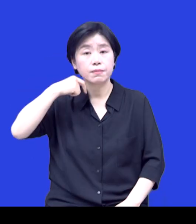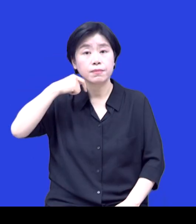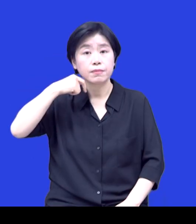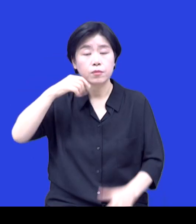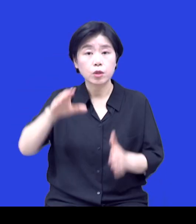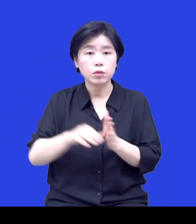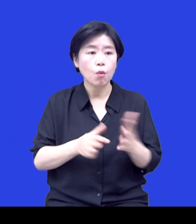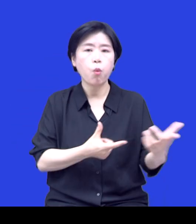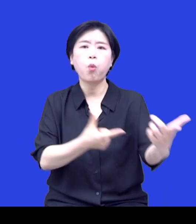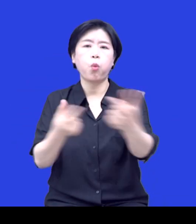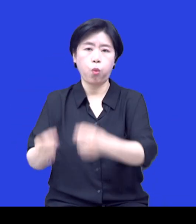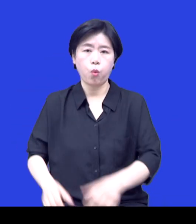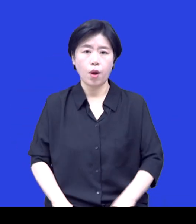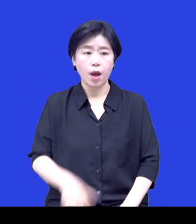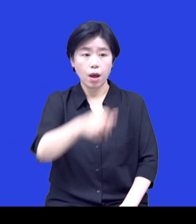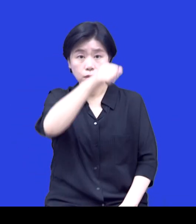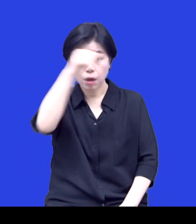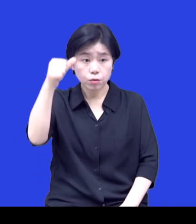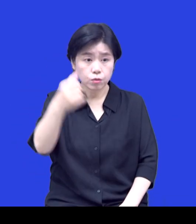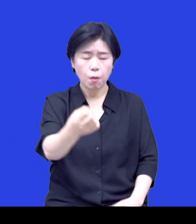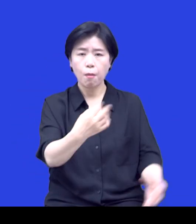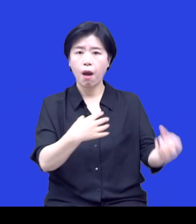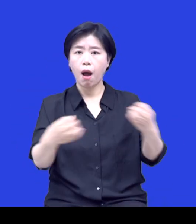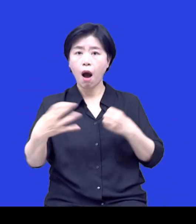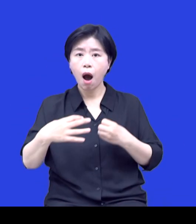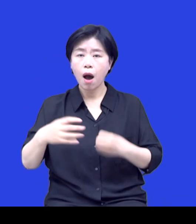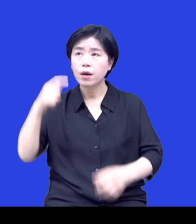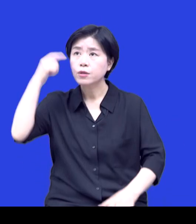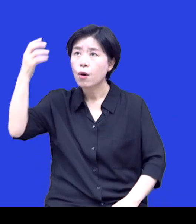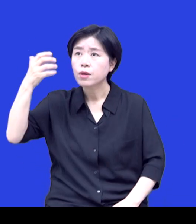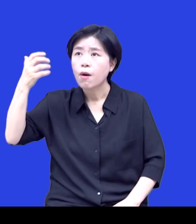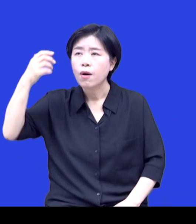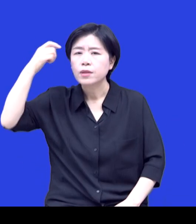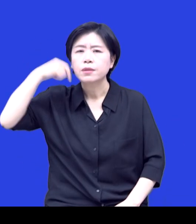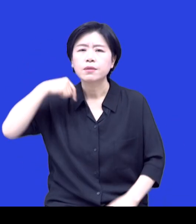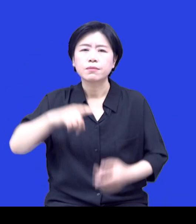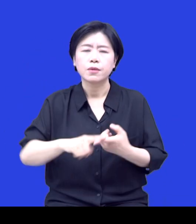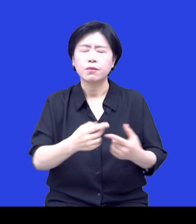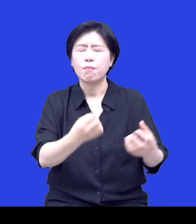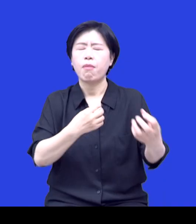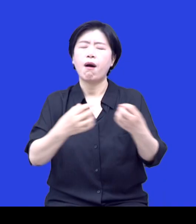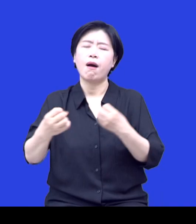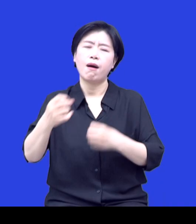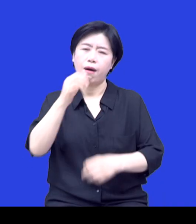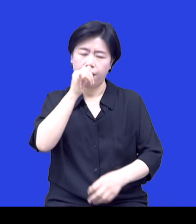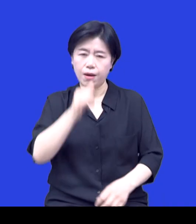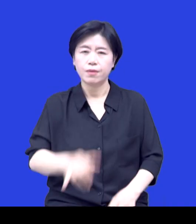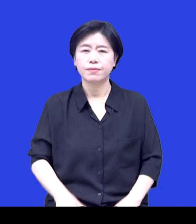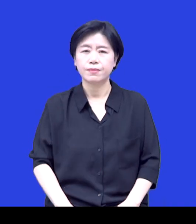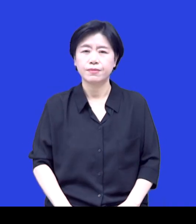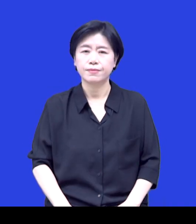목사님 성령이 말을 못하는 정도로 강렬했어요. 근데 그러고 나서